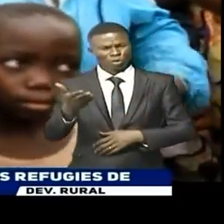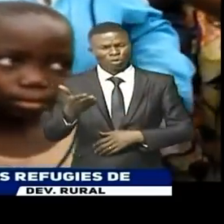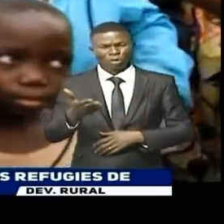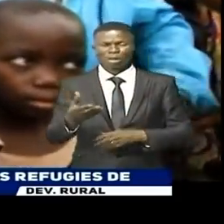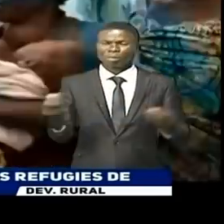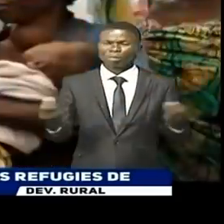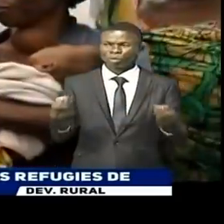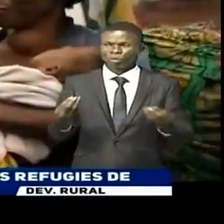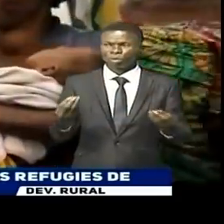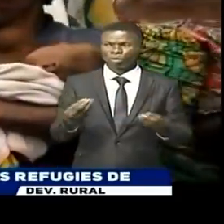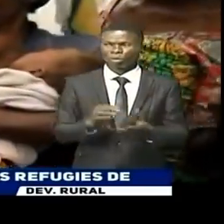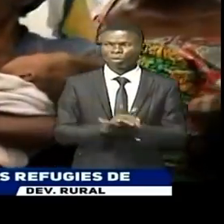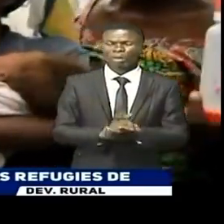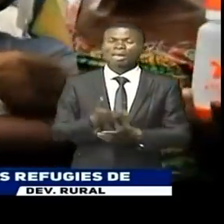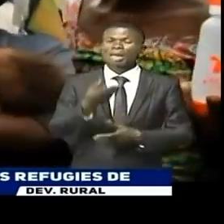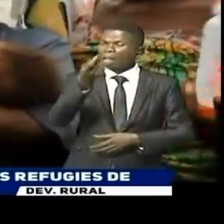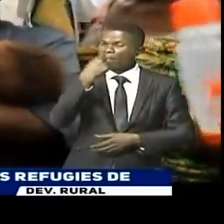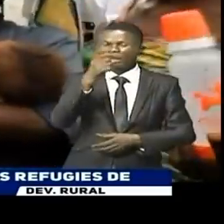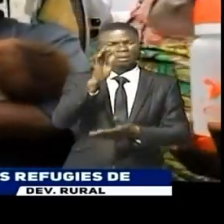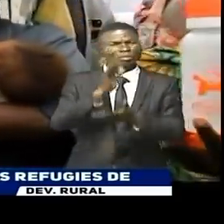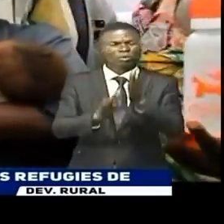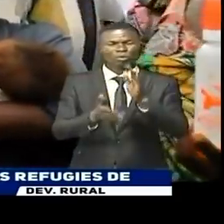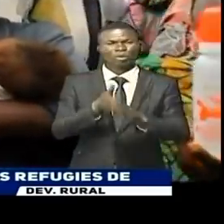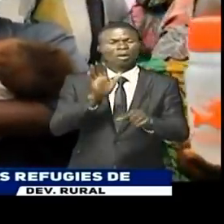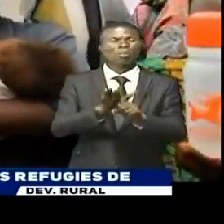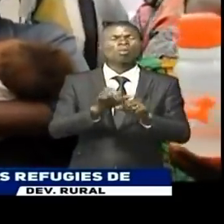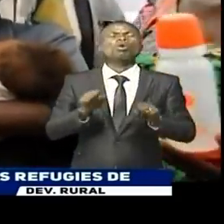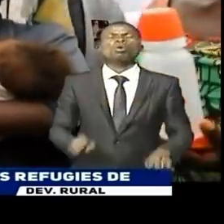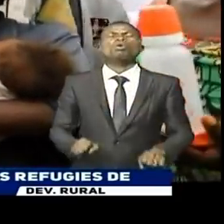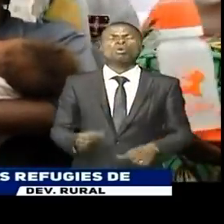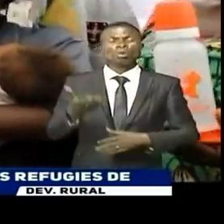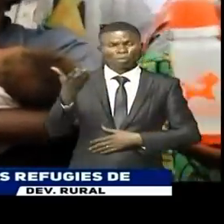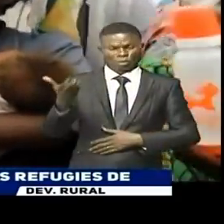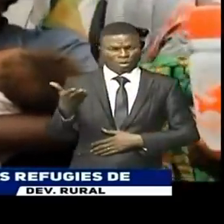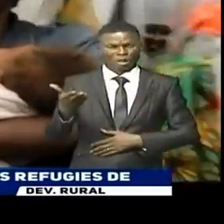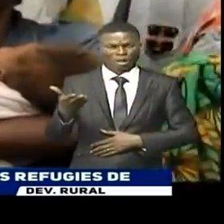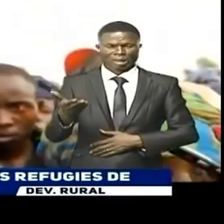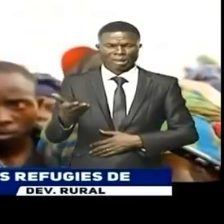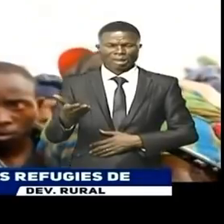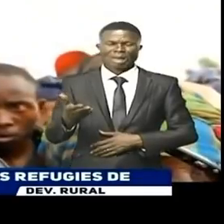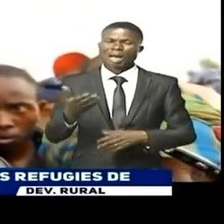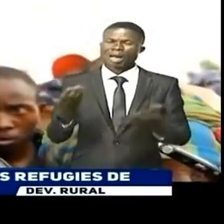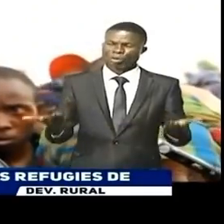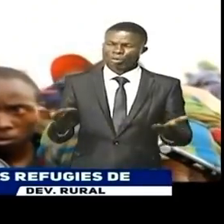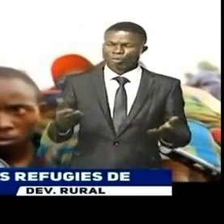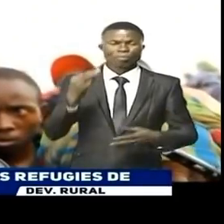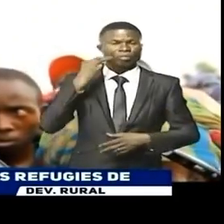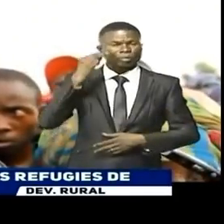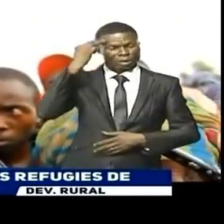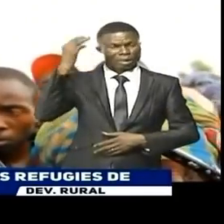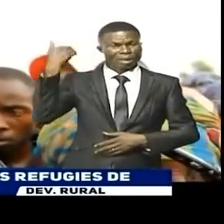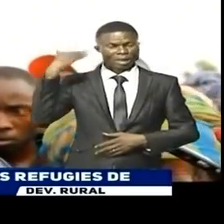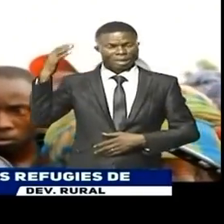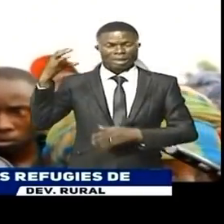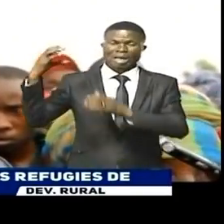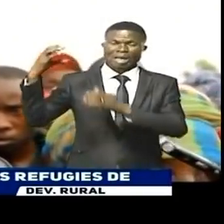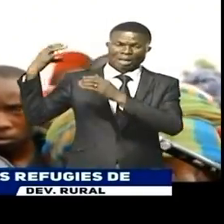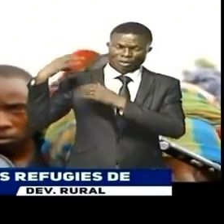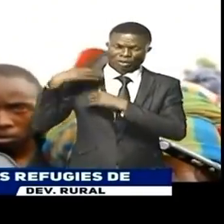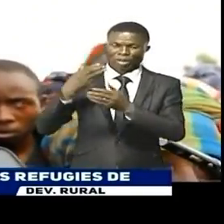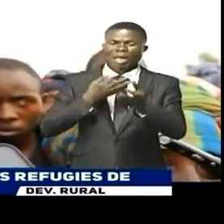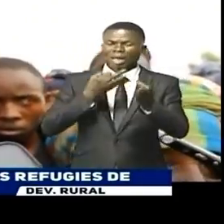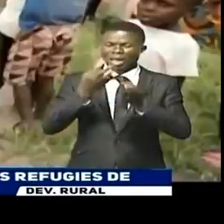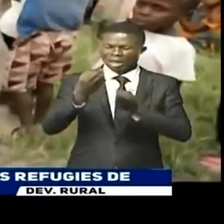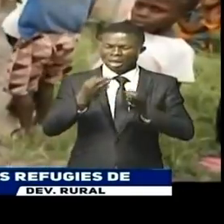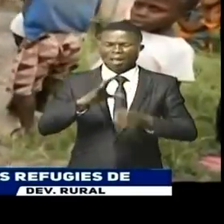aucune assistance la mort les attend tous les jours au coin de la rue le ministre d'état françois roubaud a exprimé